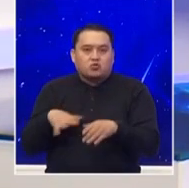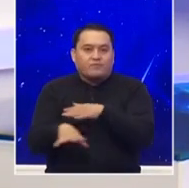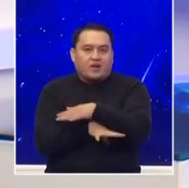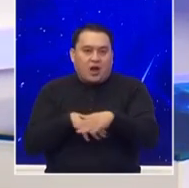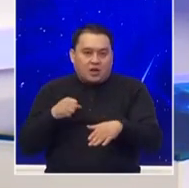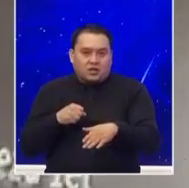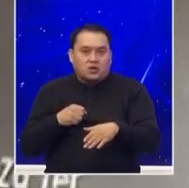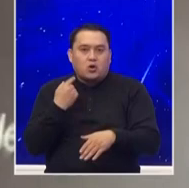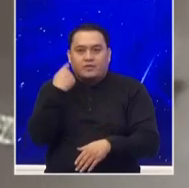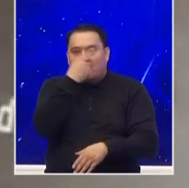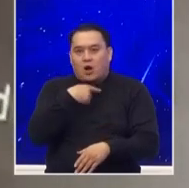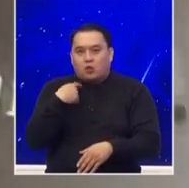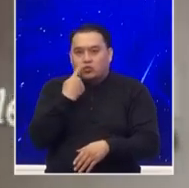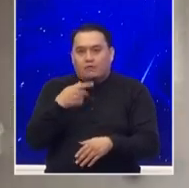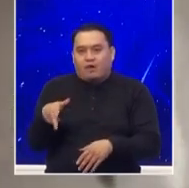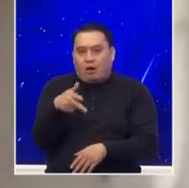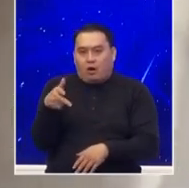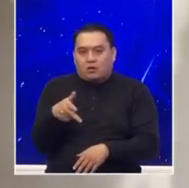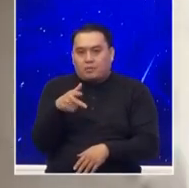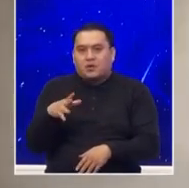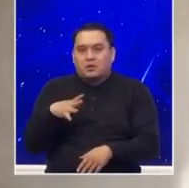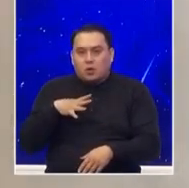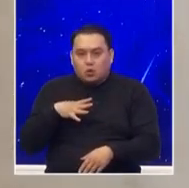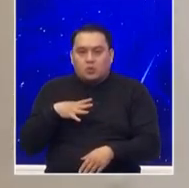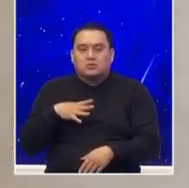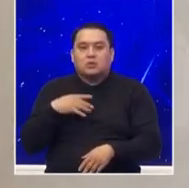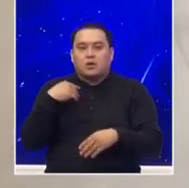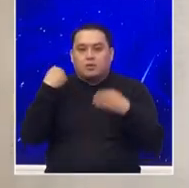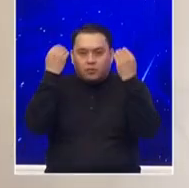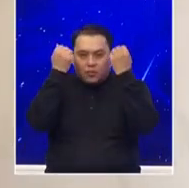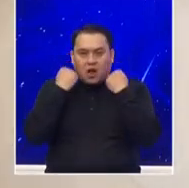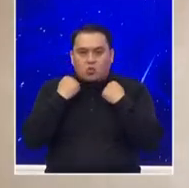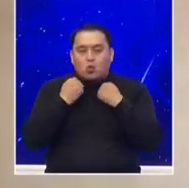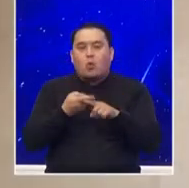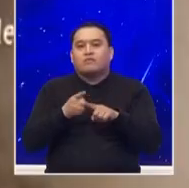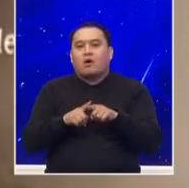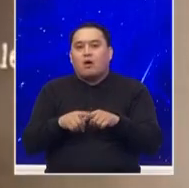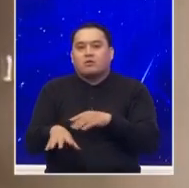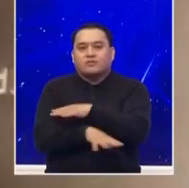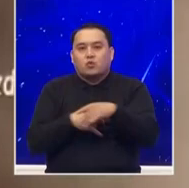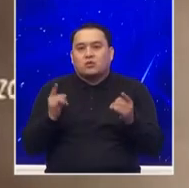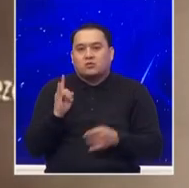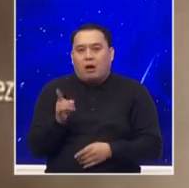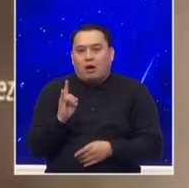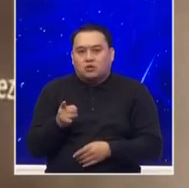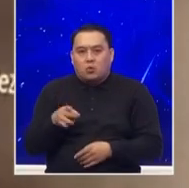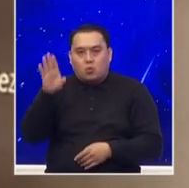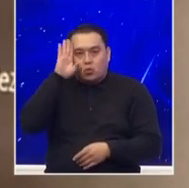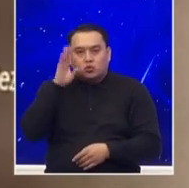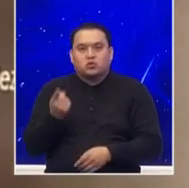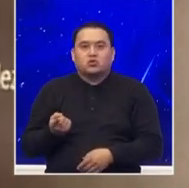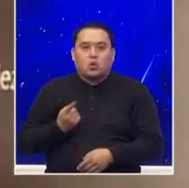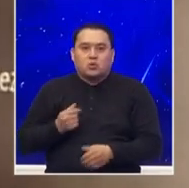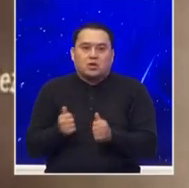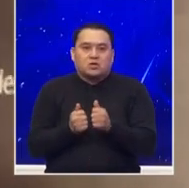кражу. Чтобы его лицо не распознали камеры видеонаблюдения, мужчина надел балаклаву, вывозил награбленное на такси, водитель которого ждал мужчину